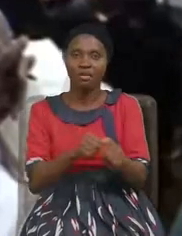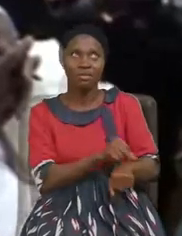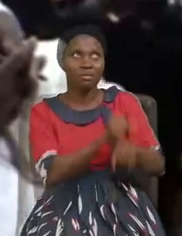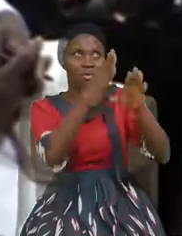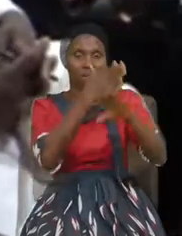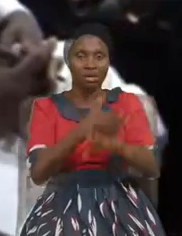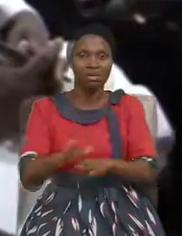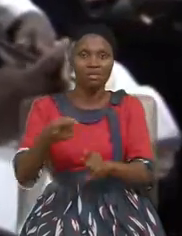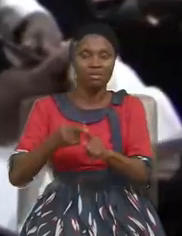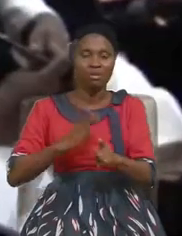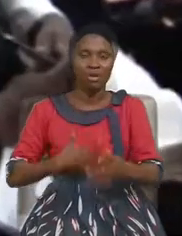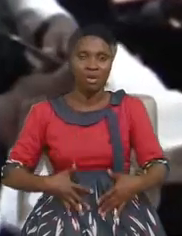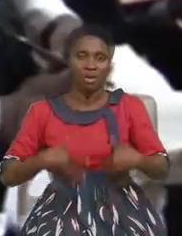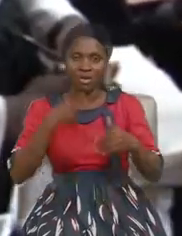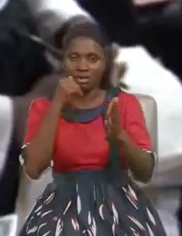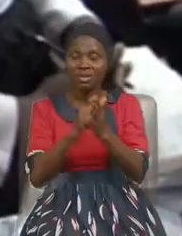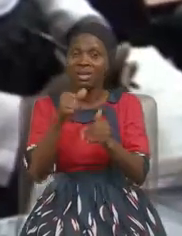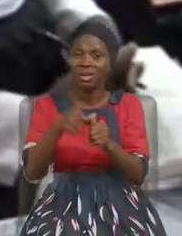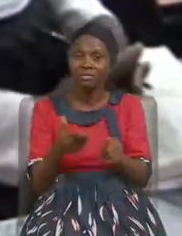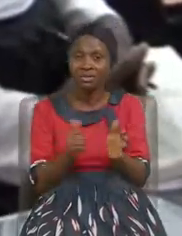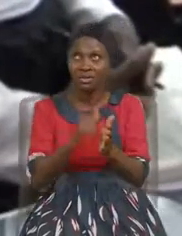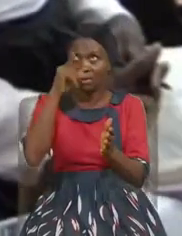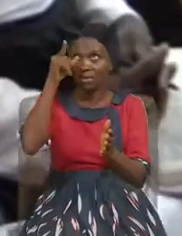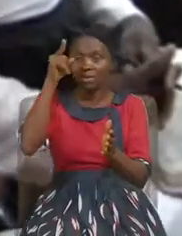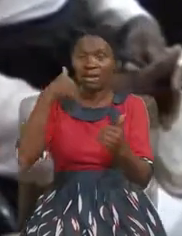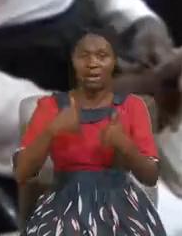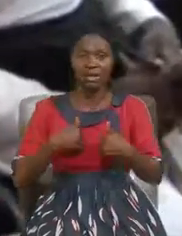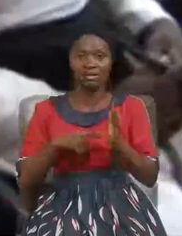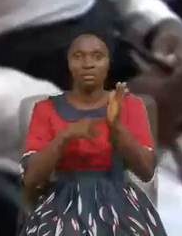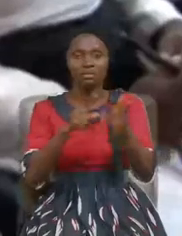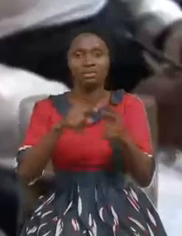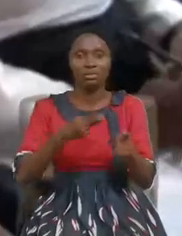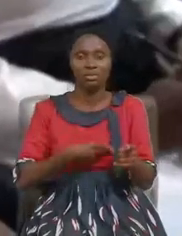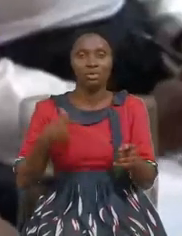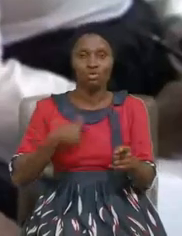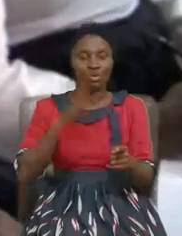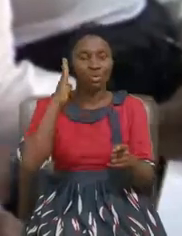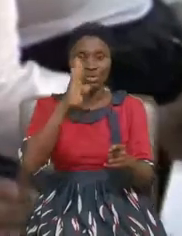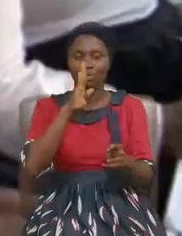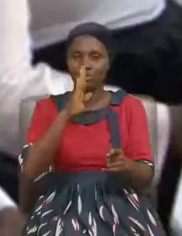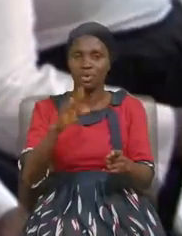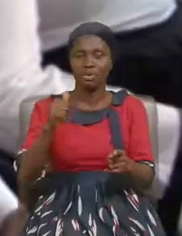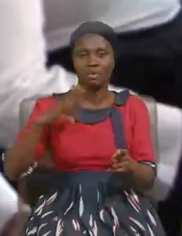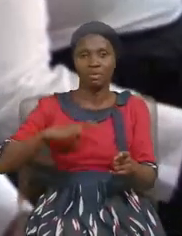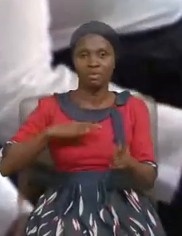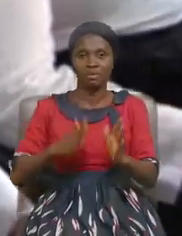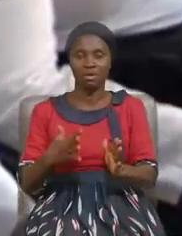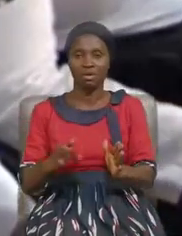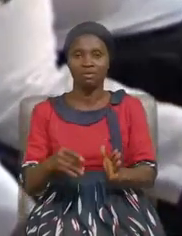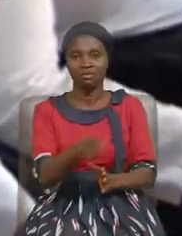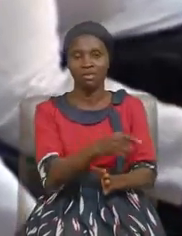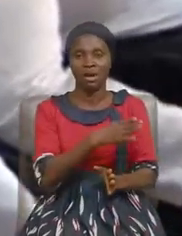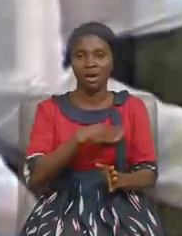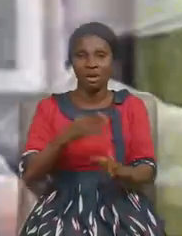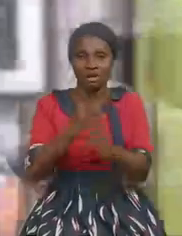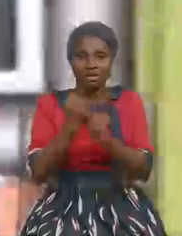qu'il a révélé à chacun de nous, nous serons participants. Nous allons posséder ces choses.